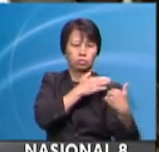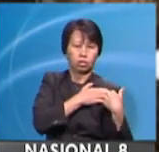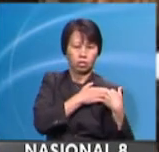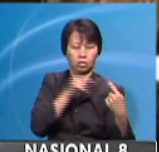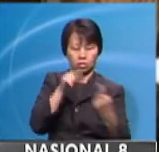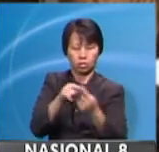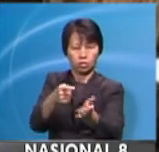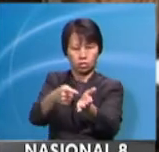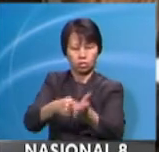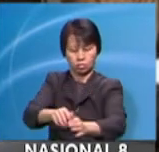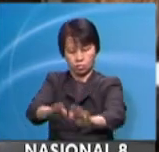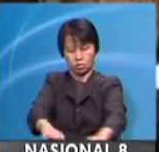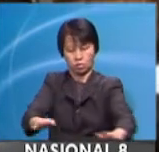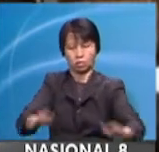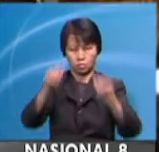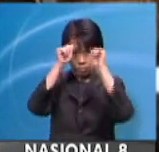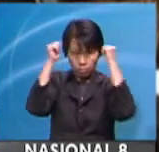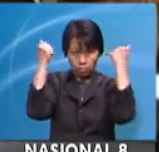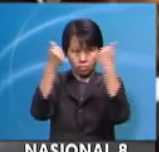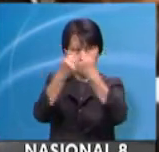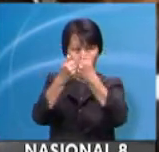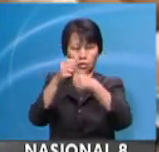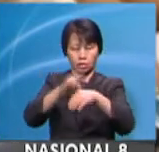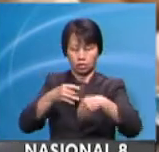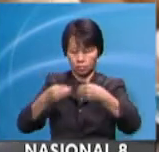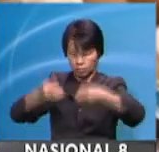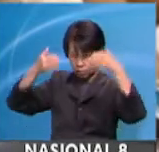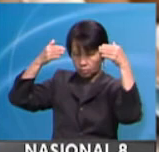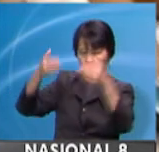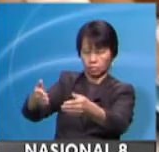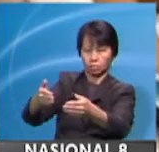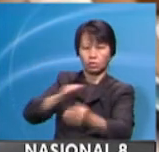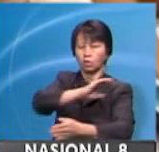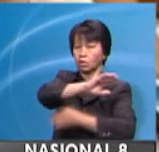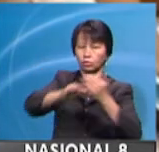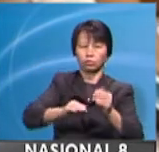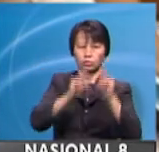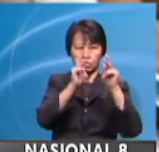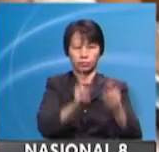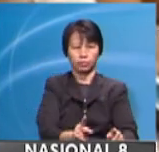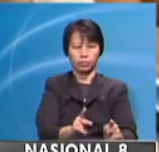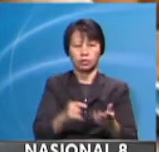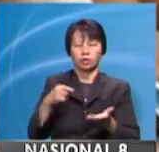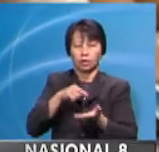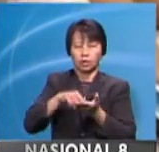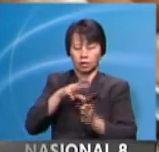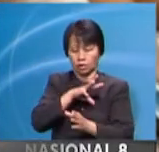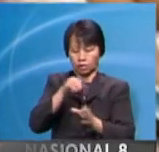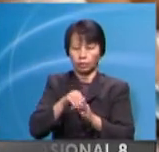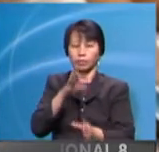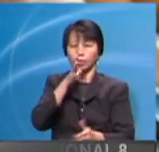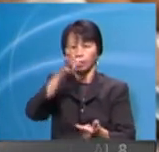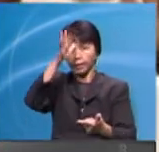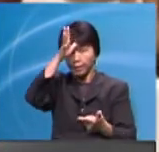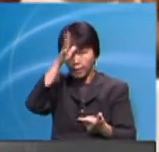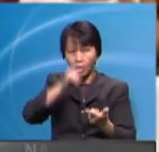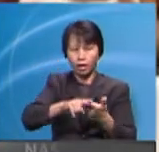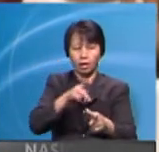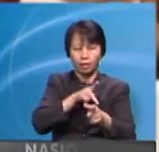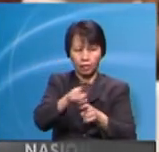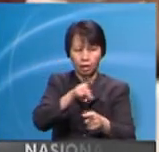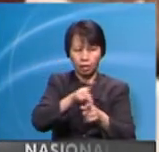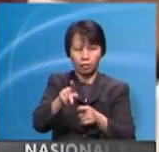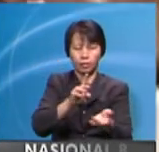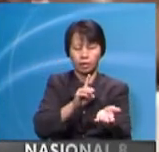terhadap keperluan kanak-kanak autistik diberi perhatian oleh semua pihak. Ini termasuklah ibu bapa,